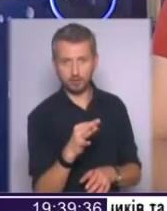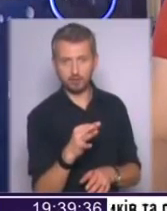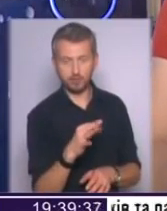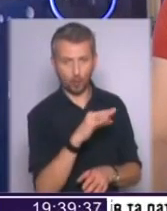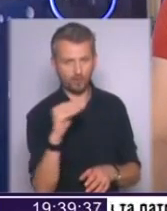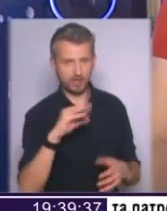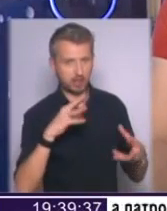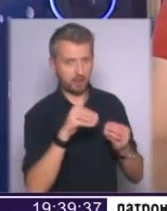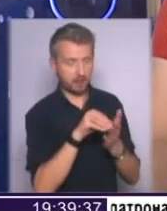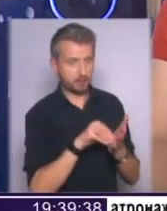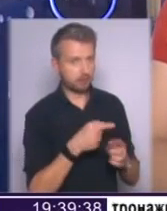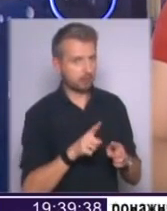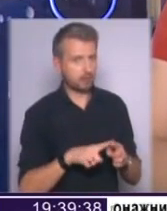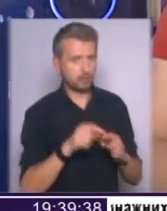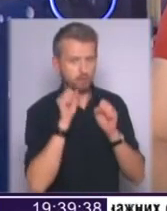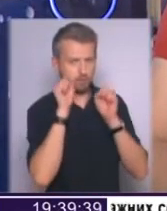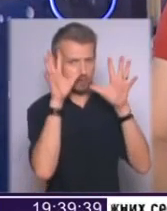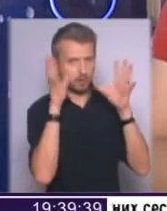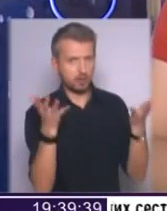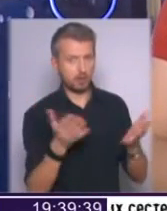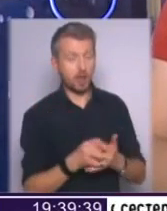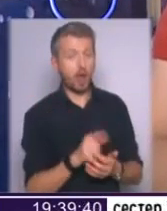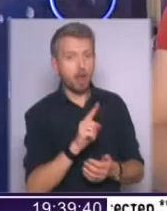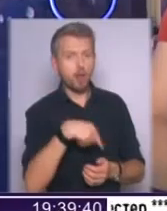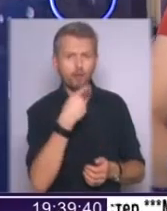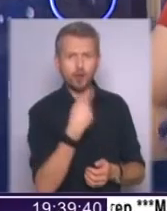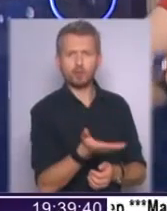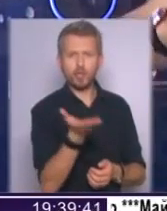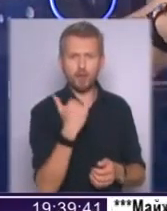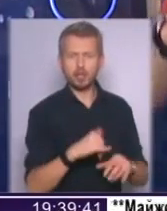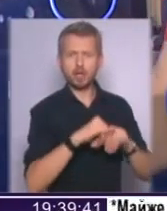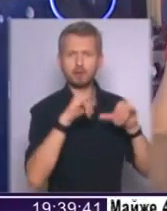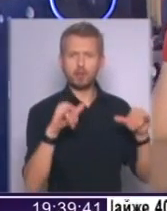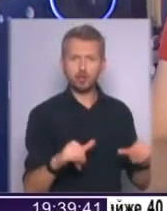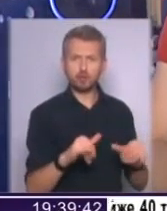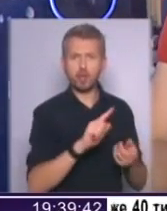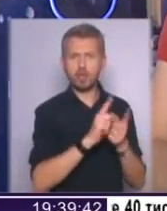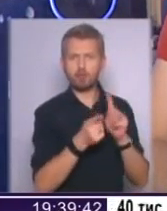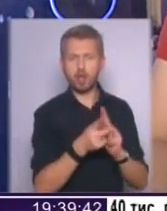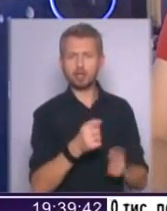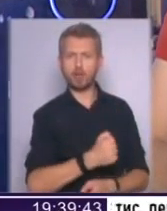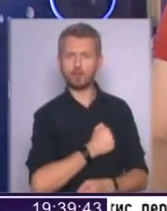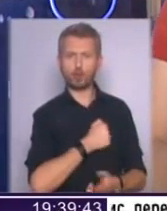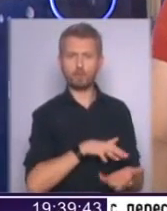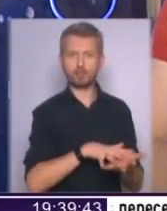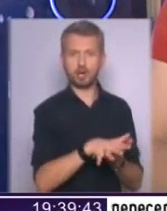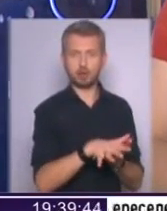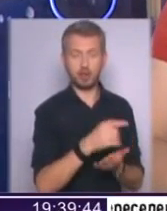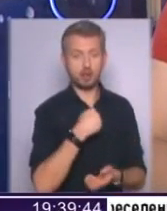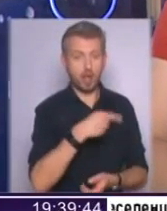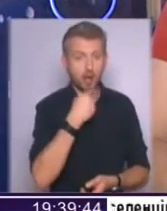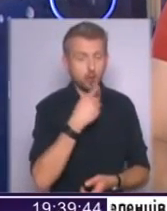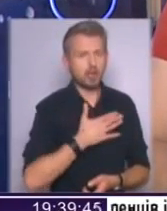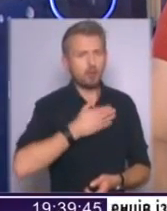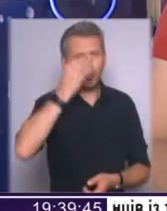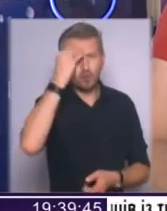це вражаючі цифри. Але при цьому ми, бачите, говоримо, що давайте збільшимо навпаки на саме на військові витрати. Тобто я про це кажу, що, на мою думку,